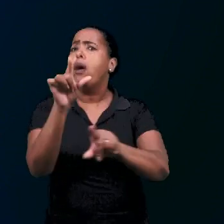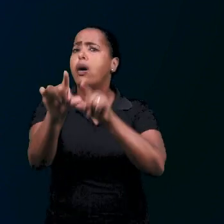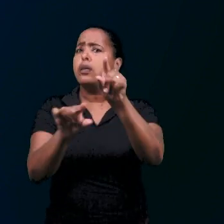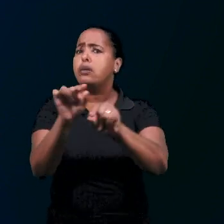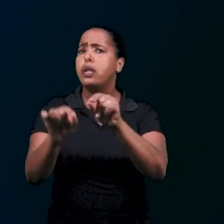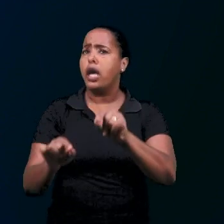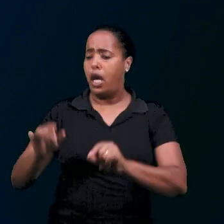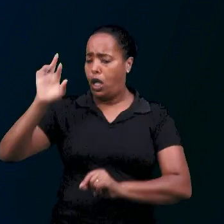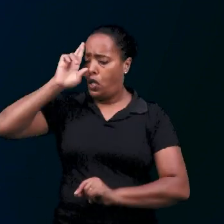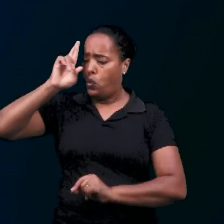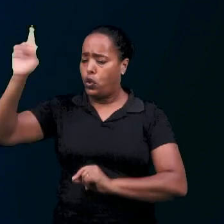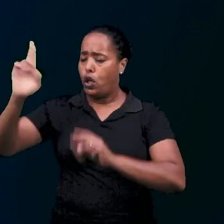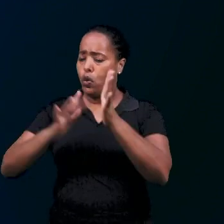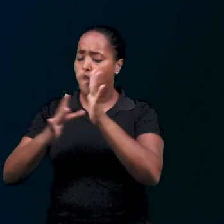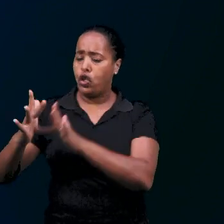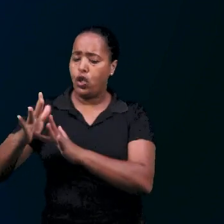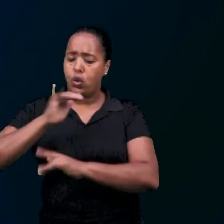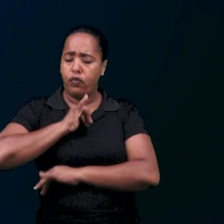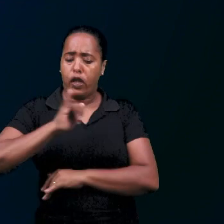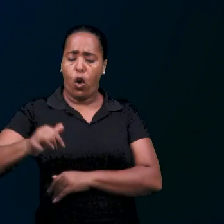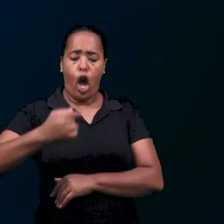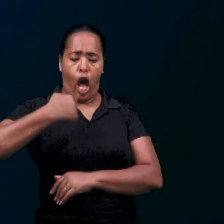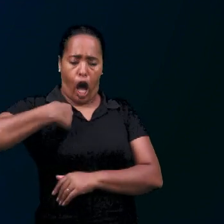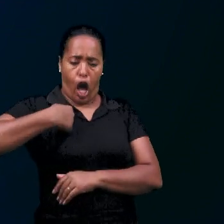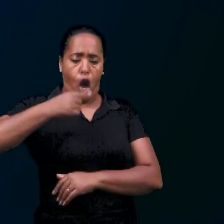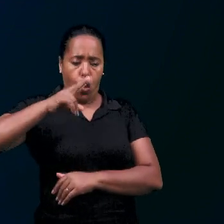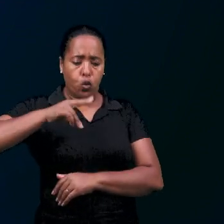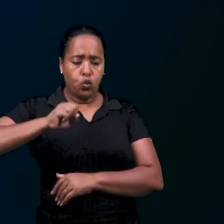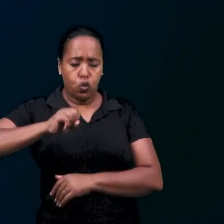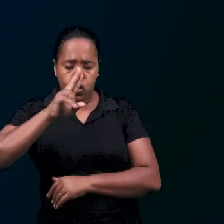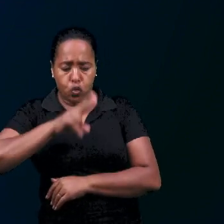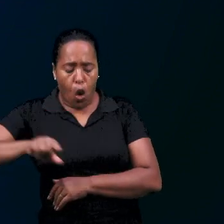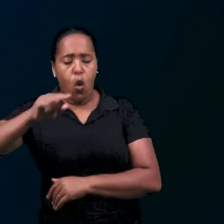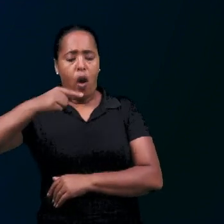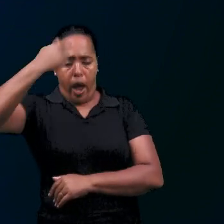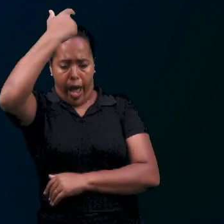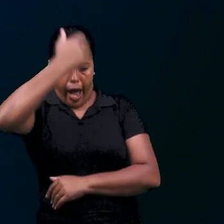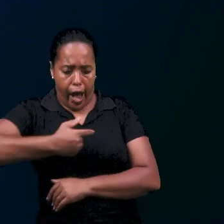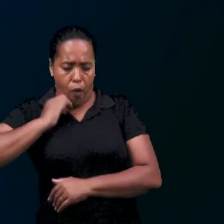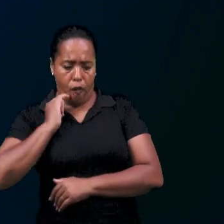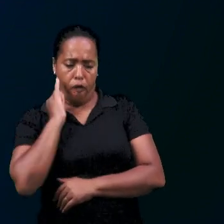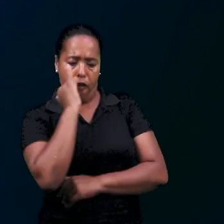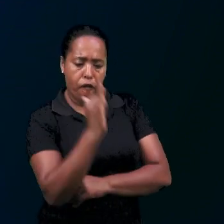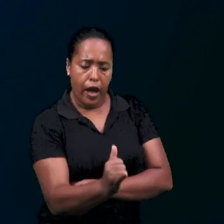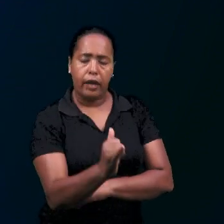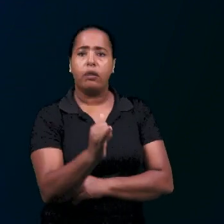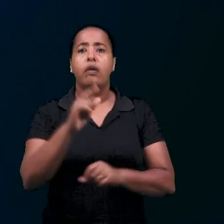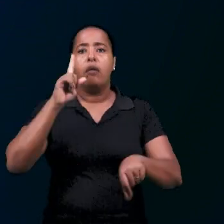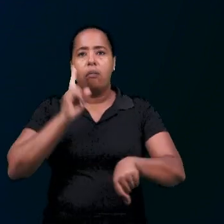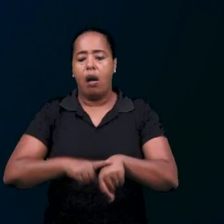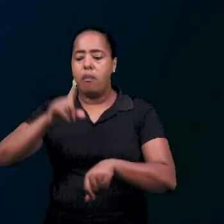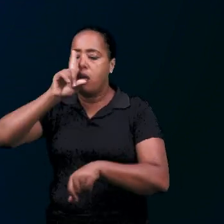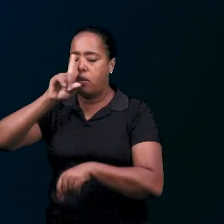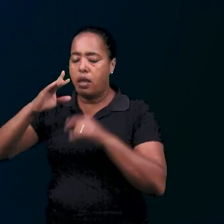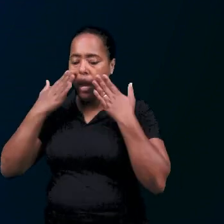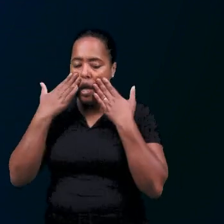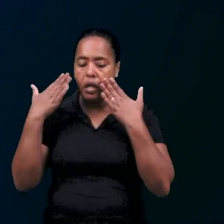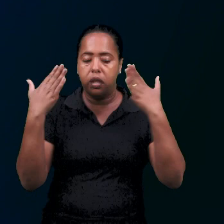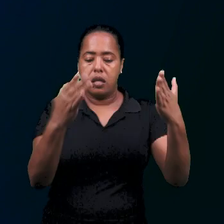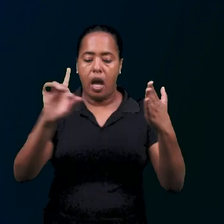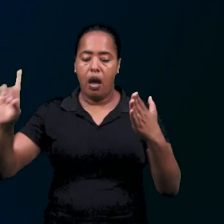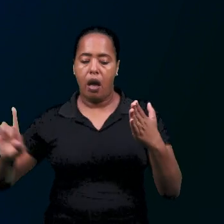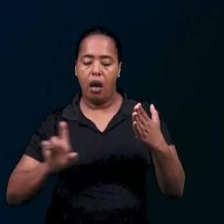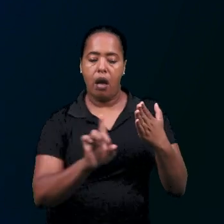où il dit, Jésus lui a dit, c'est moi qui parle à toi. C'est où il s'est révélé à la